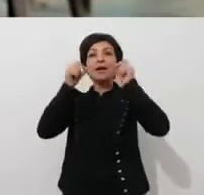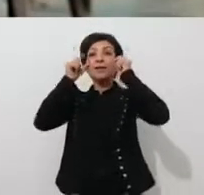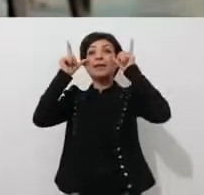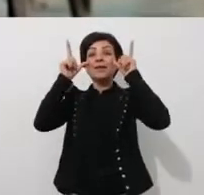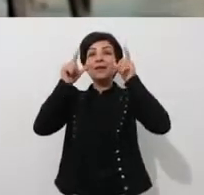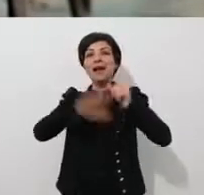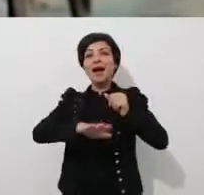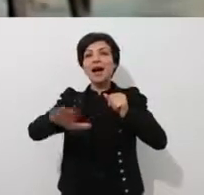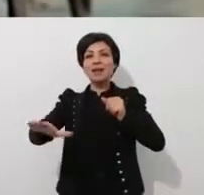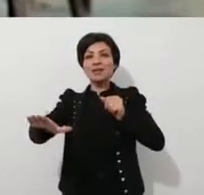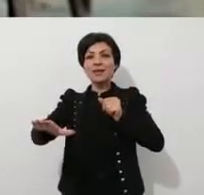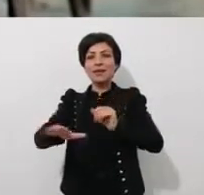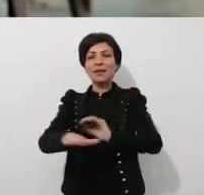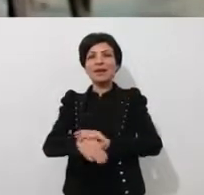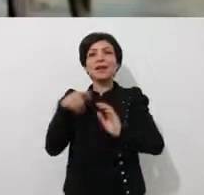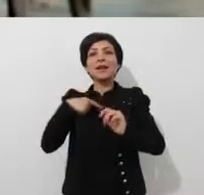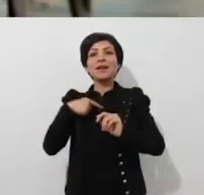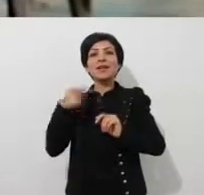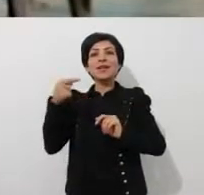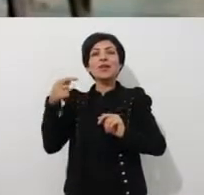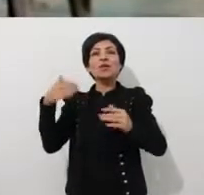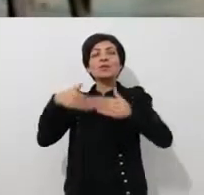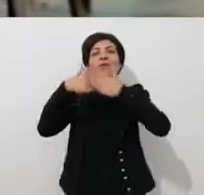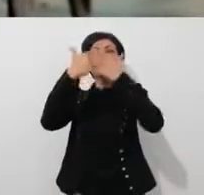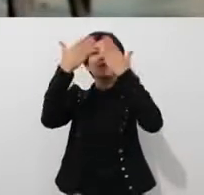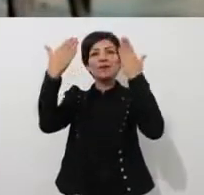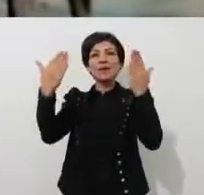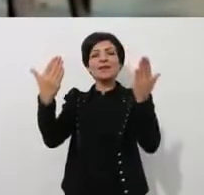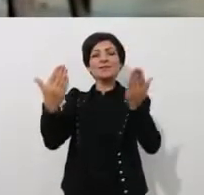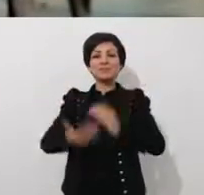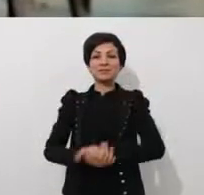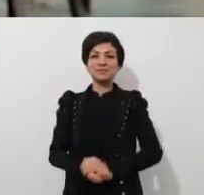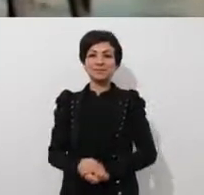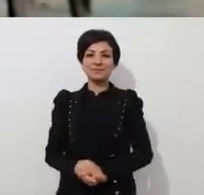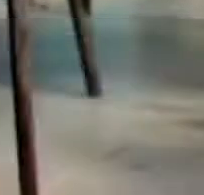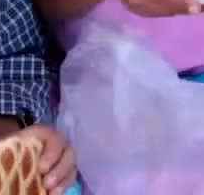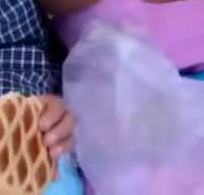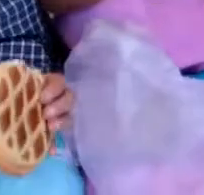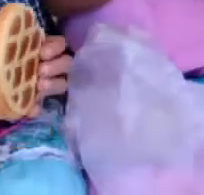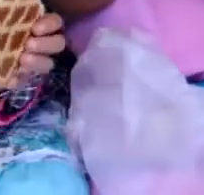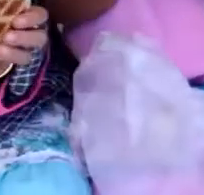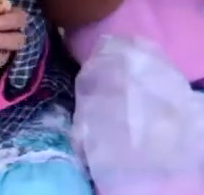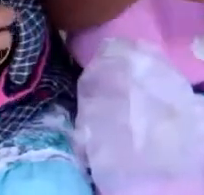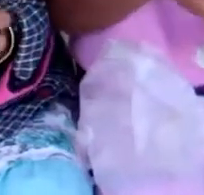يا أطفال زا الصبح بالإقبال.